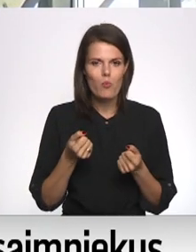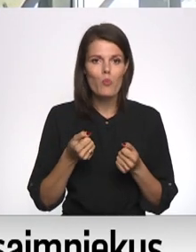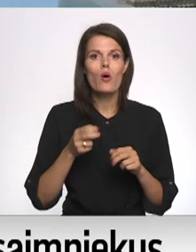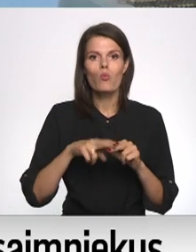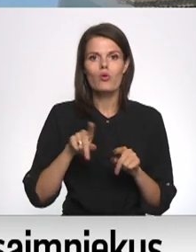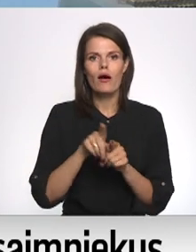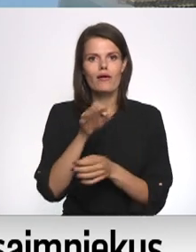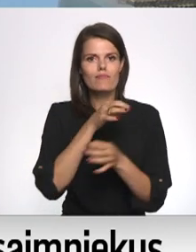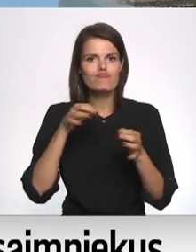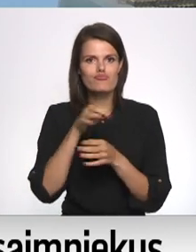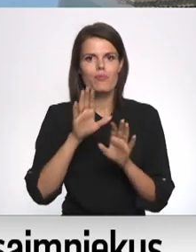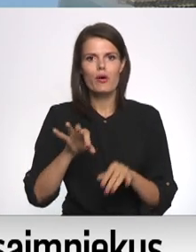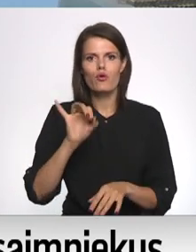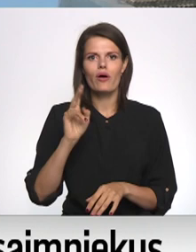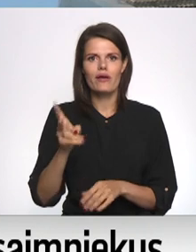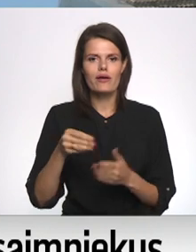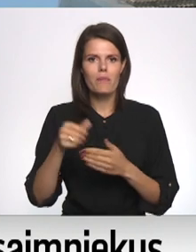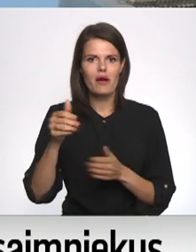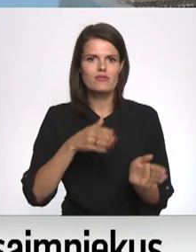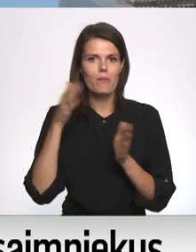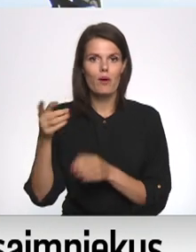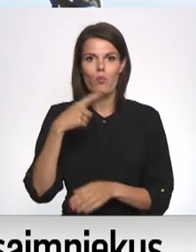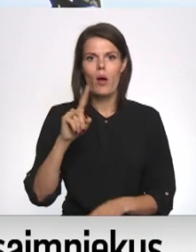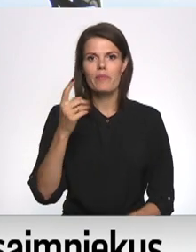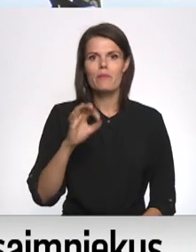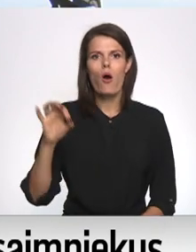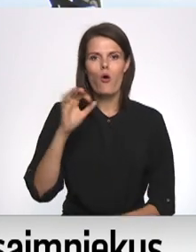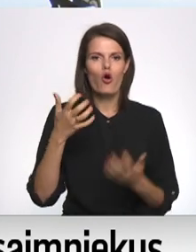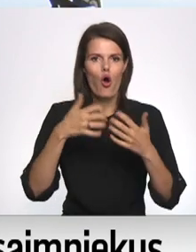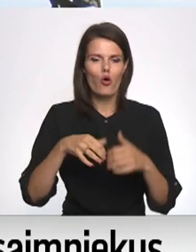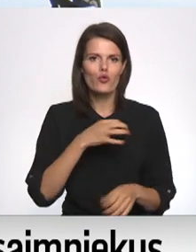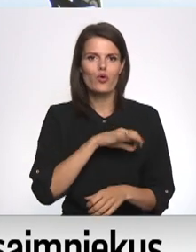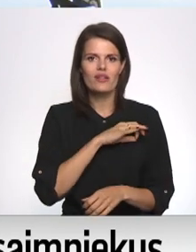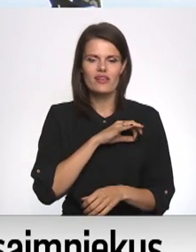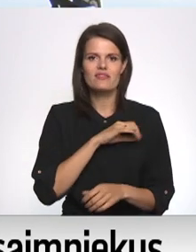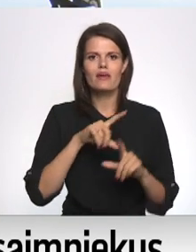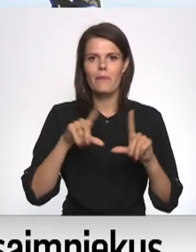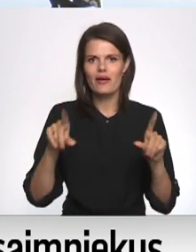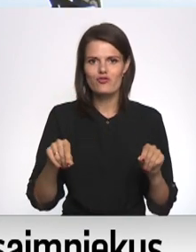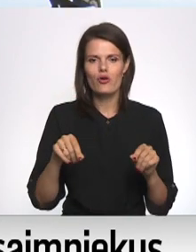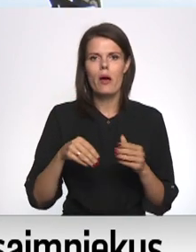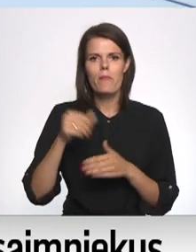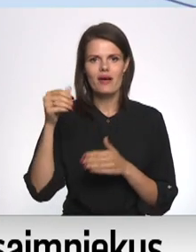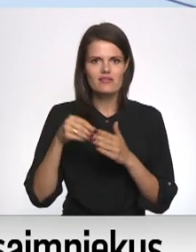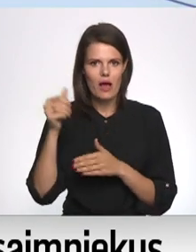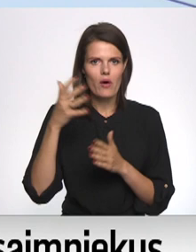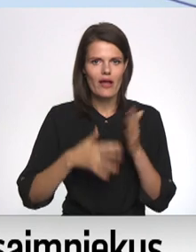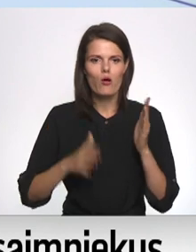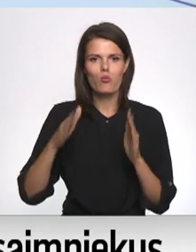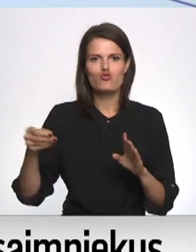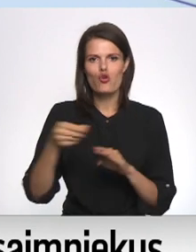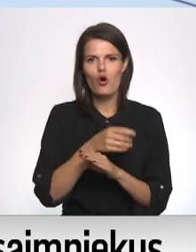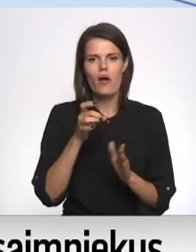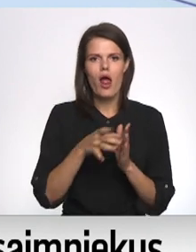rit diskusijas par OIK maksājumu pārcelšanu un no 1. Oktobra automātiski juridiskām personām rēķinos būs kompensēti